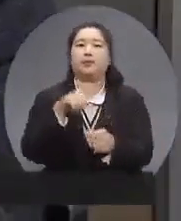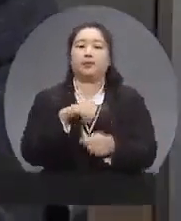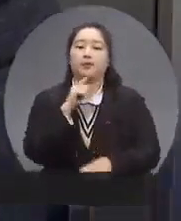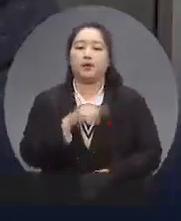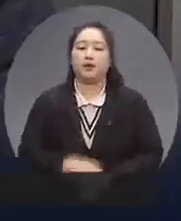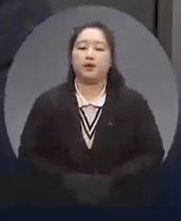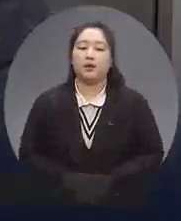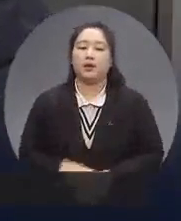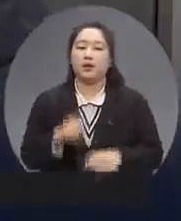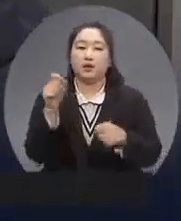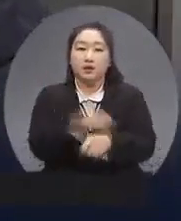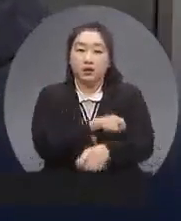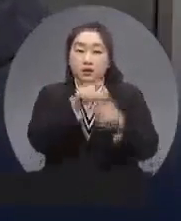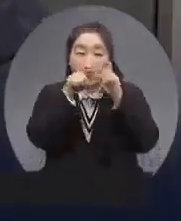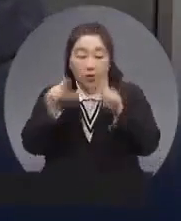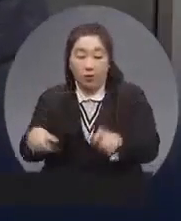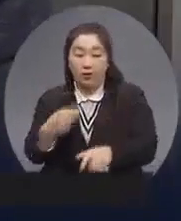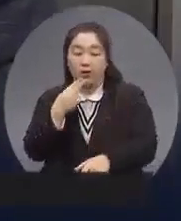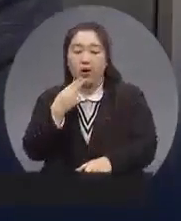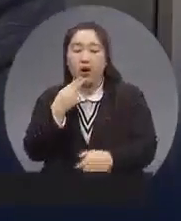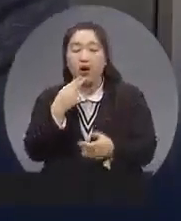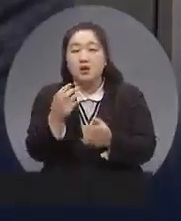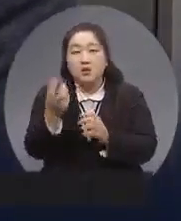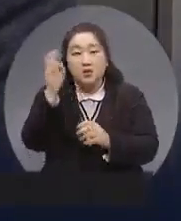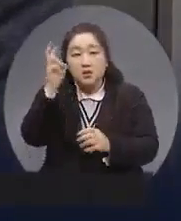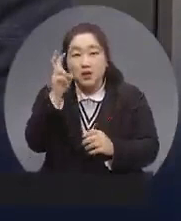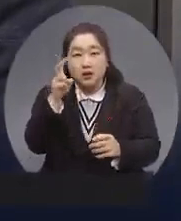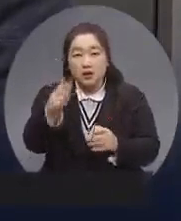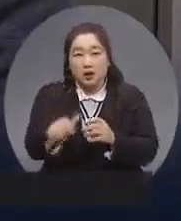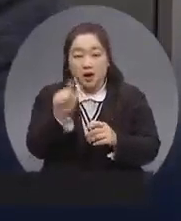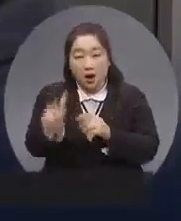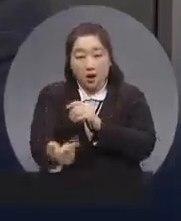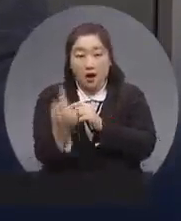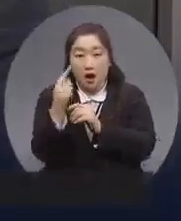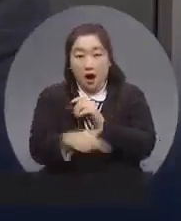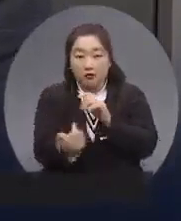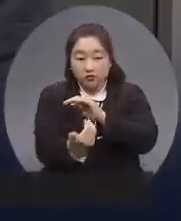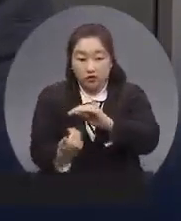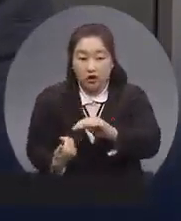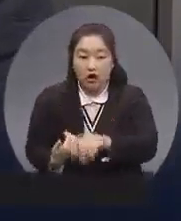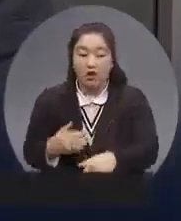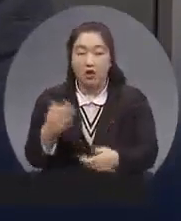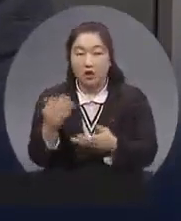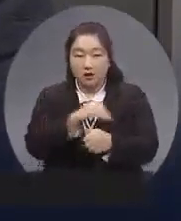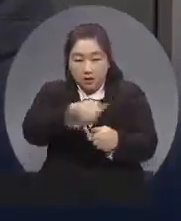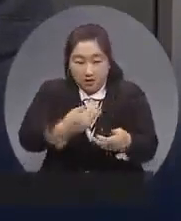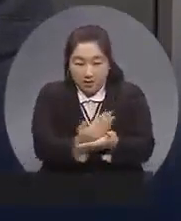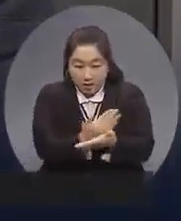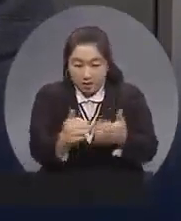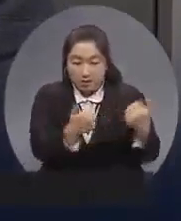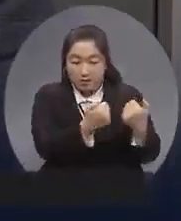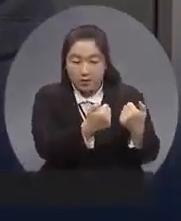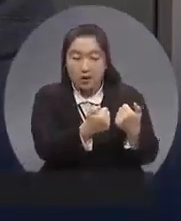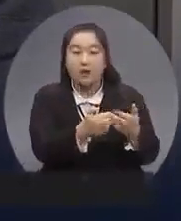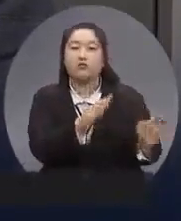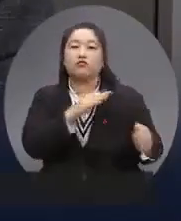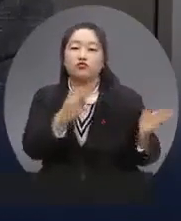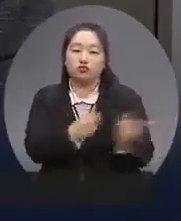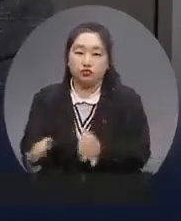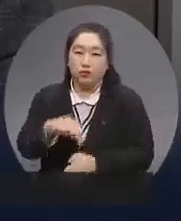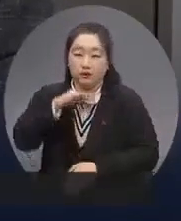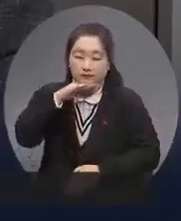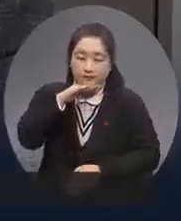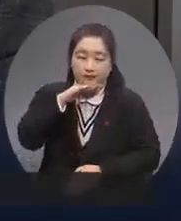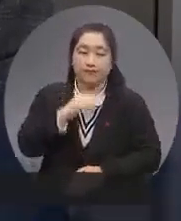없더라도 특보가 발령될 걸 예상되기 하루 전에 상황 판단을 일을 해서